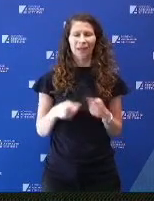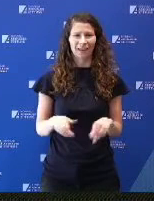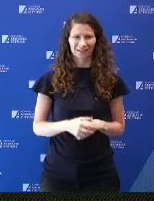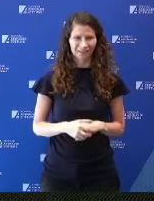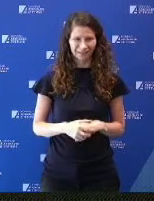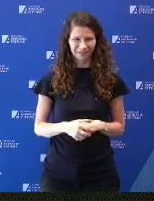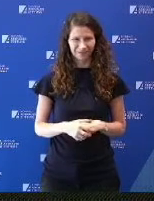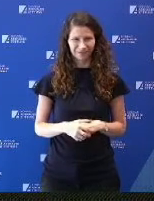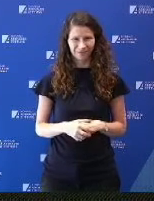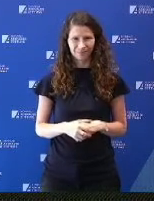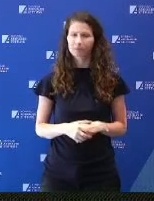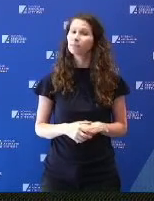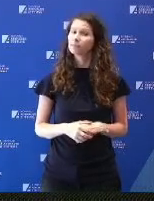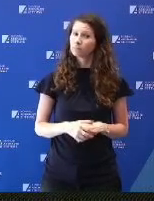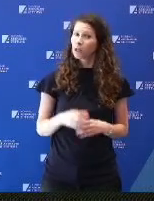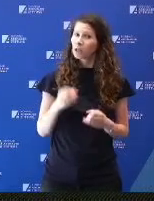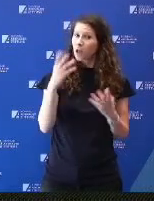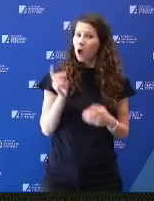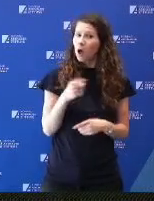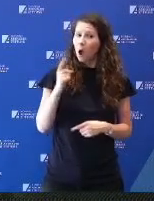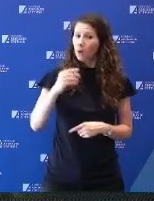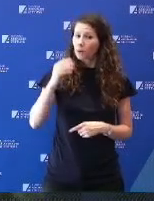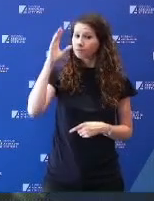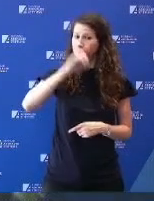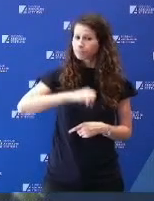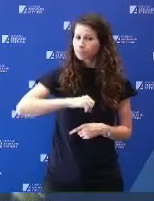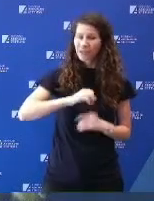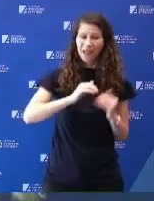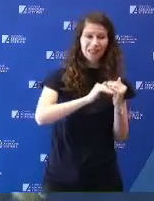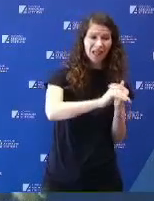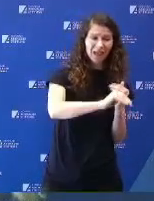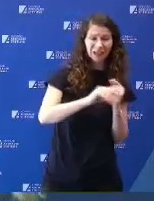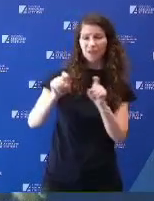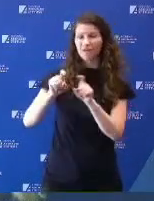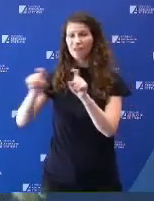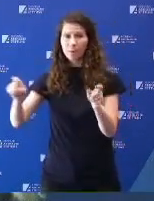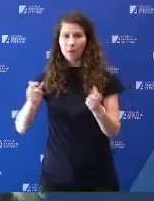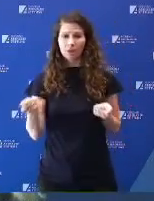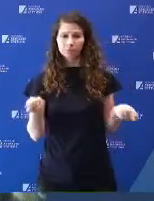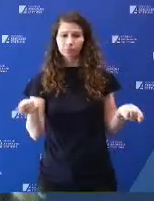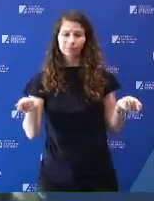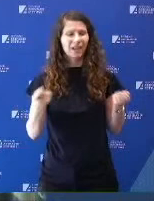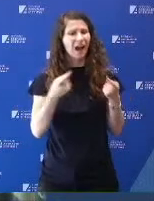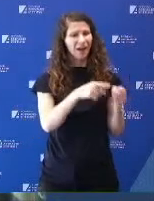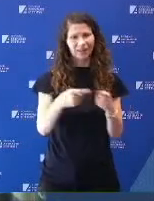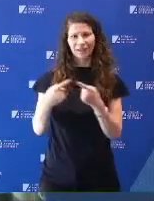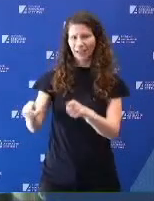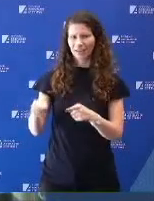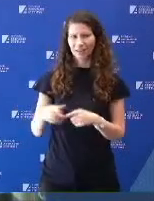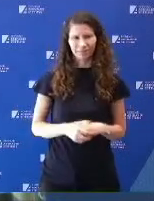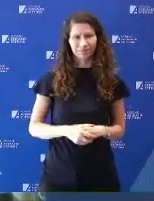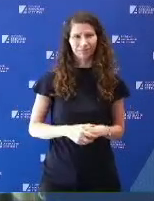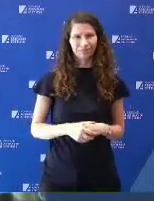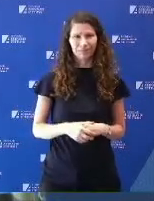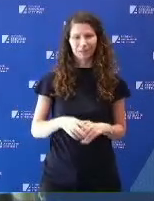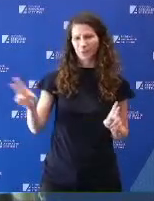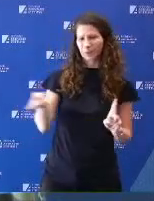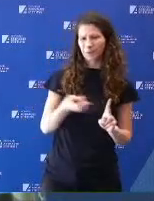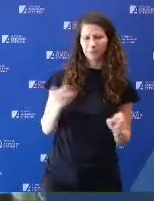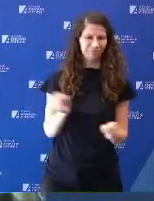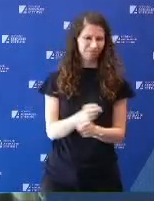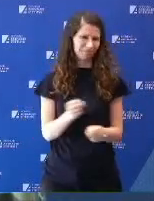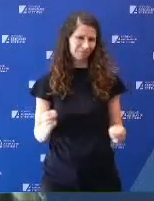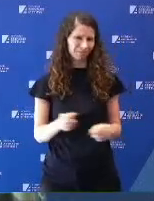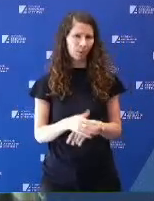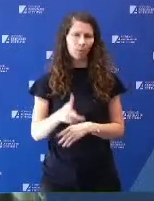auch lernen, dass man ein Land nicht wie ein Unternehmen führen kann. So läuft es einfach nicht. Und ich glaube, oder zumindest das habe ich jetzt in den